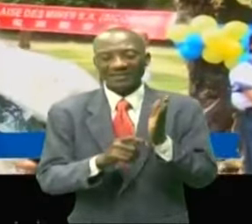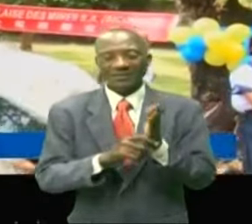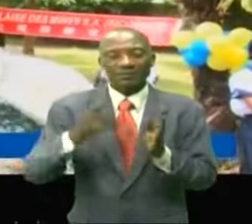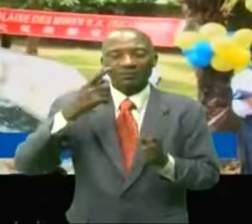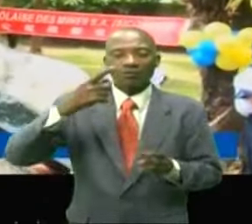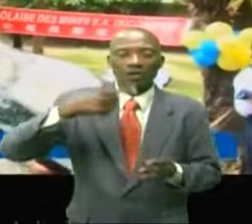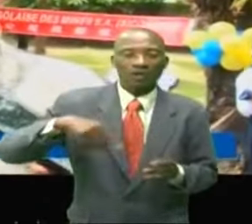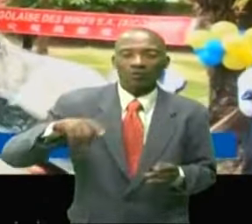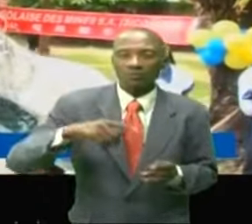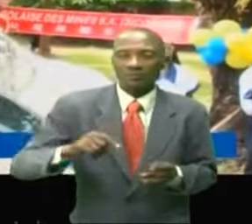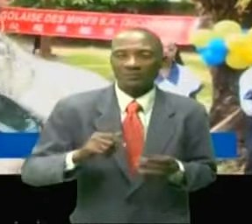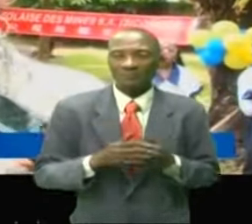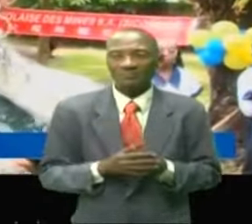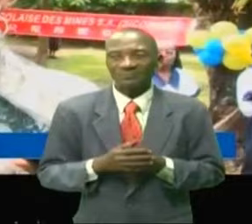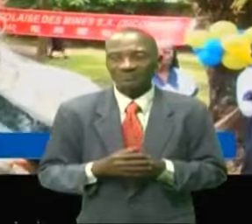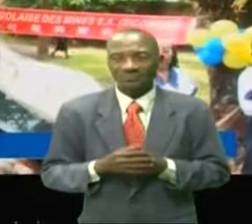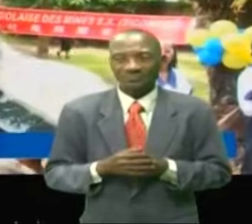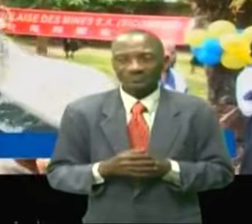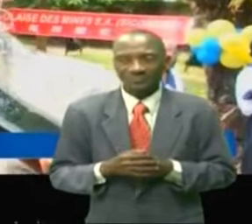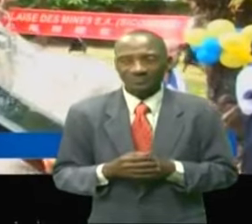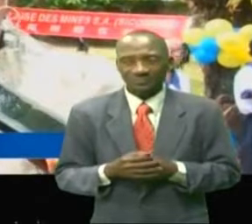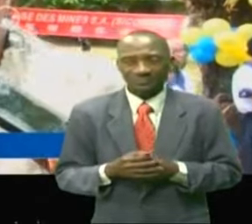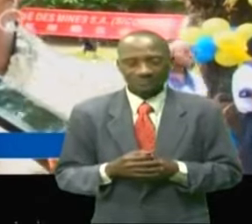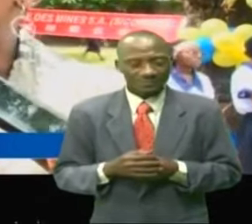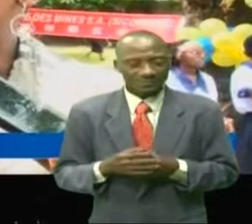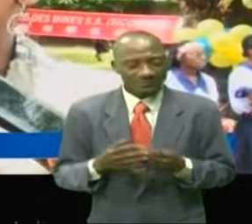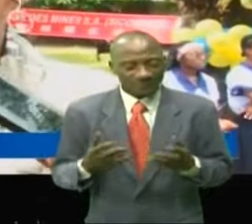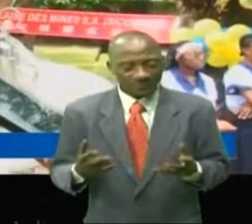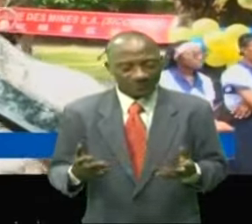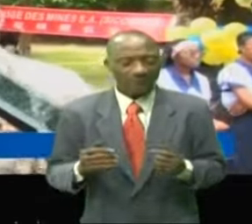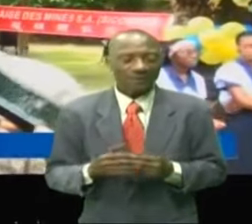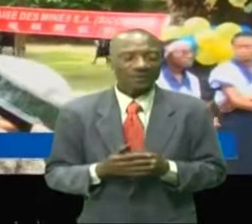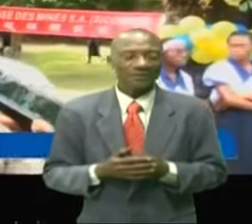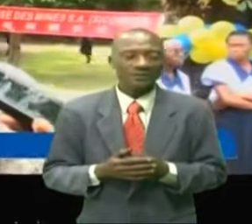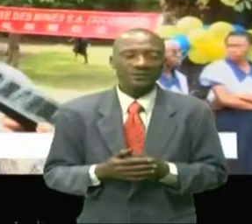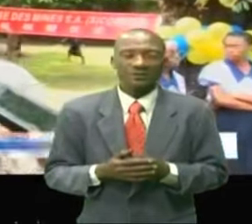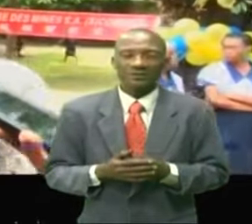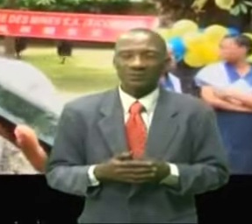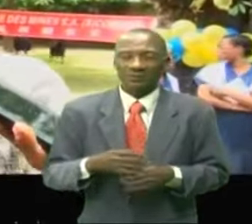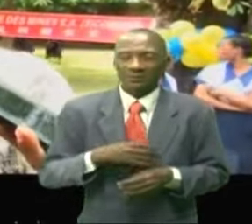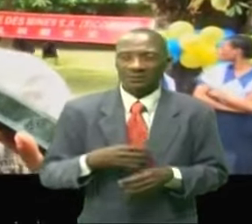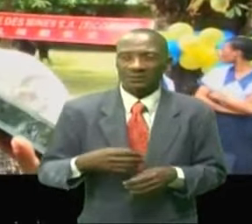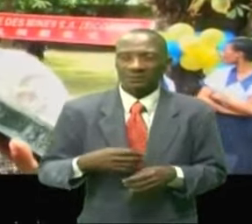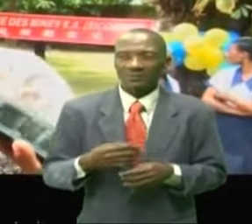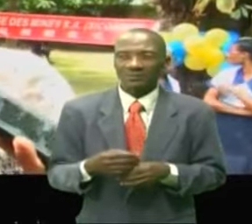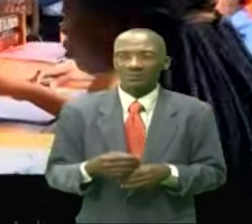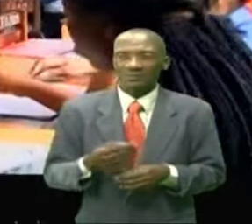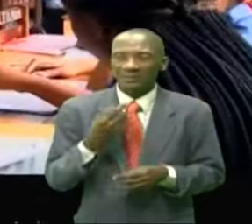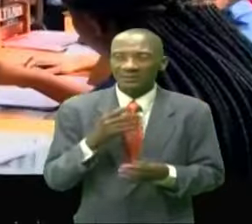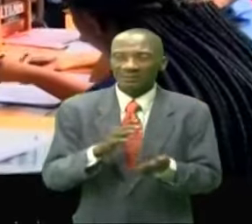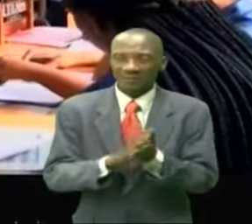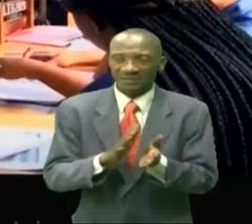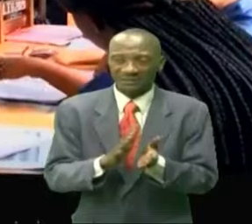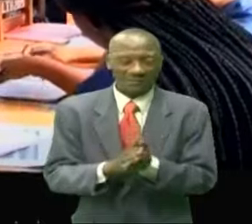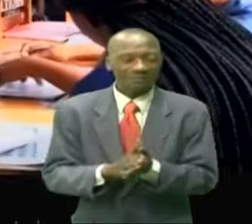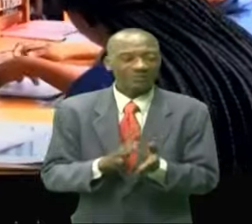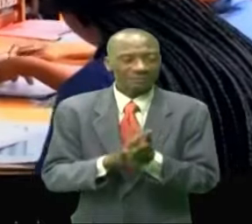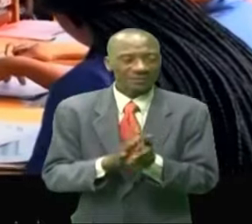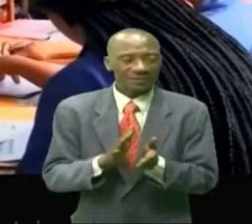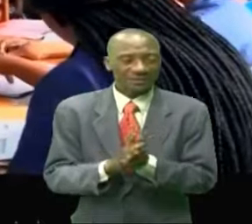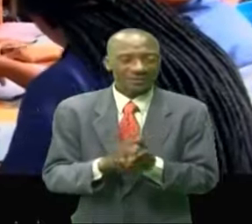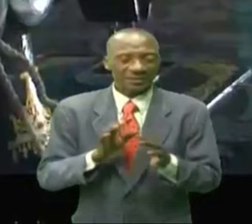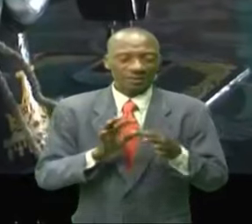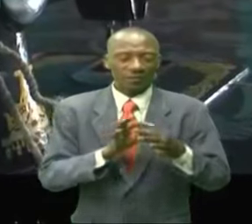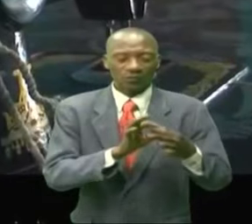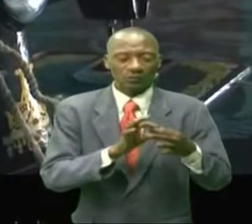Gombe afin de soutenir ces jeunes filles à émerger, à mieux apprendre et à entreprendre afin que l'avenir leur soit meilleur. C'est